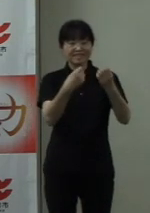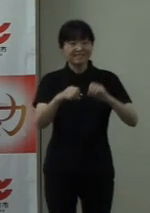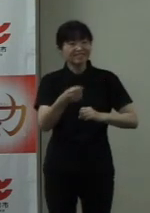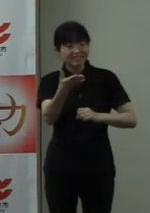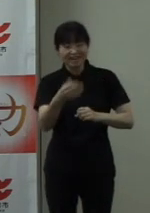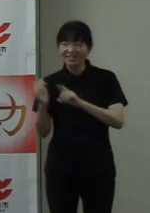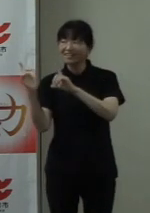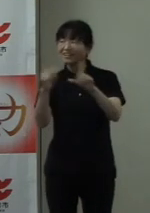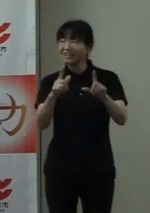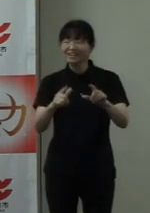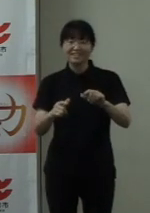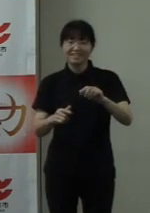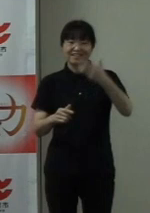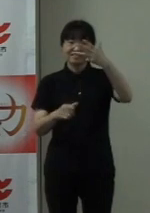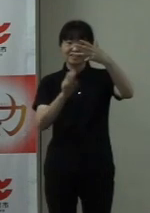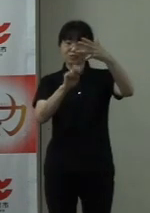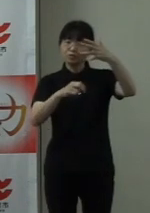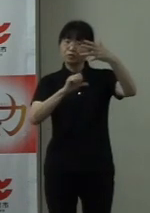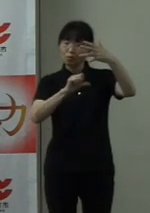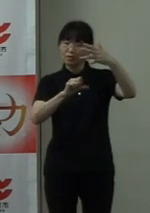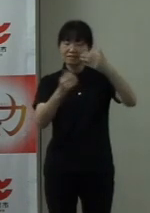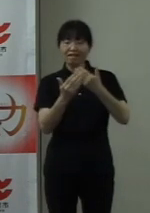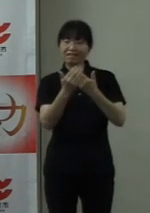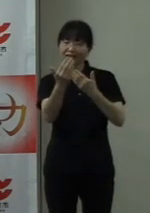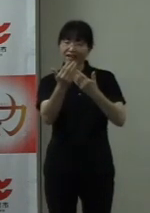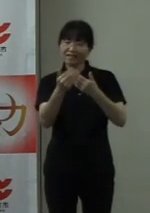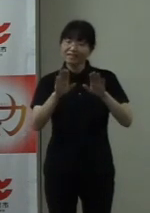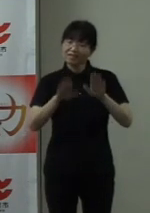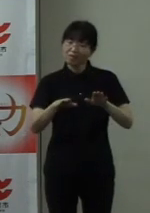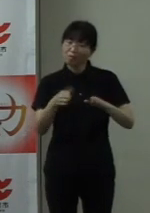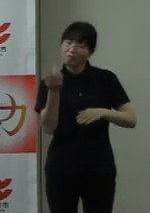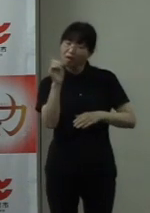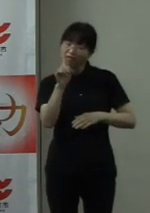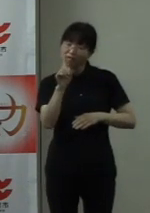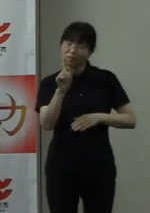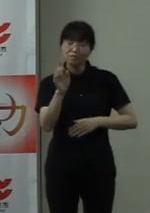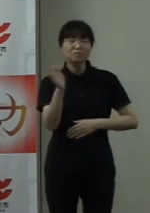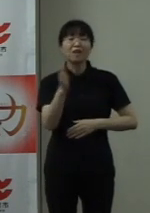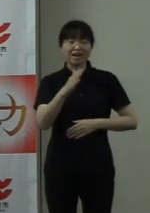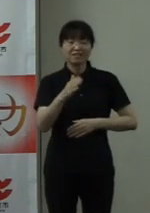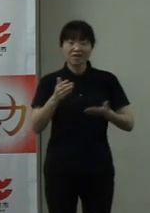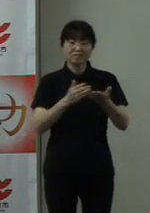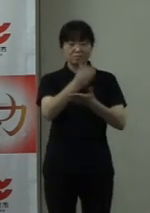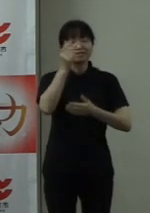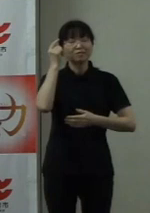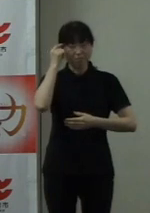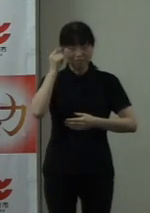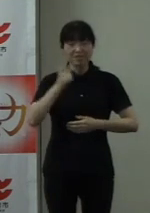25日が大会だから、今日ぐらいには、今日下ぐらい、